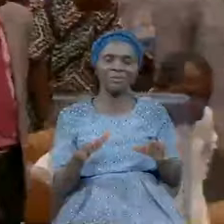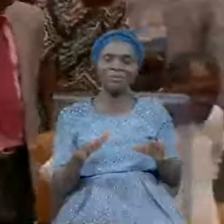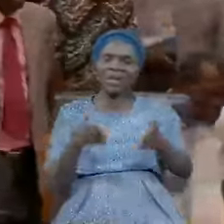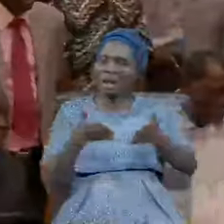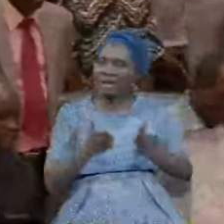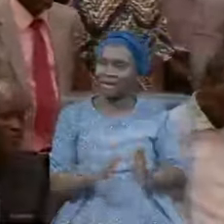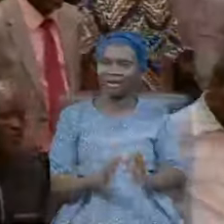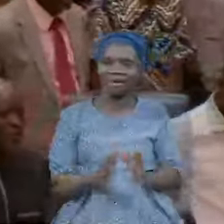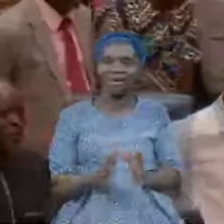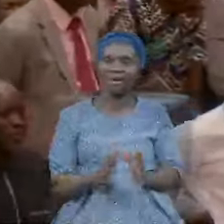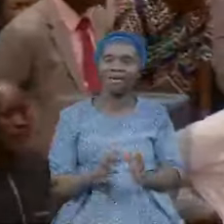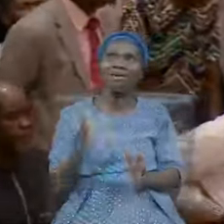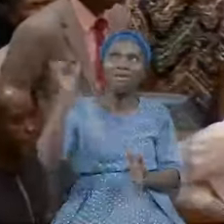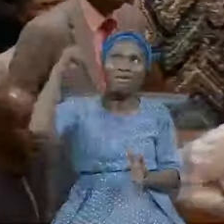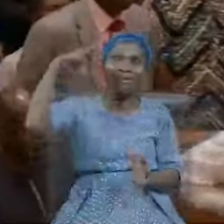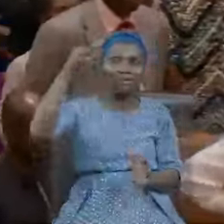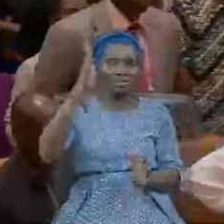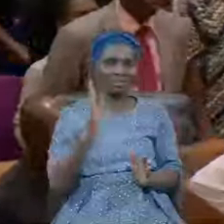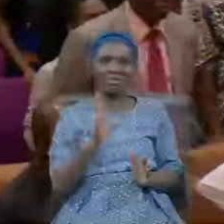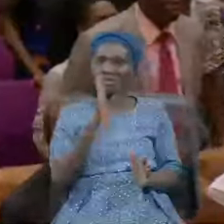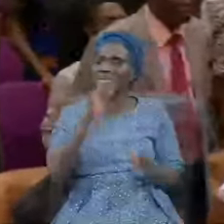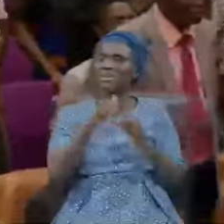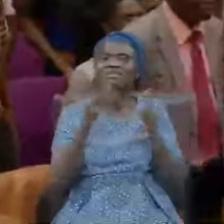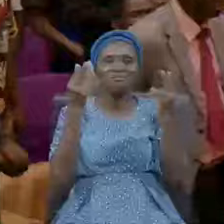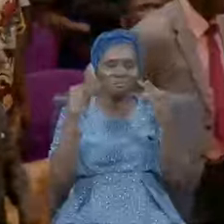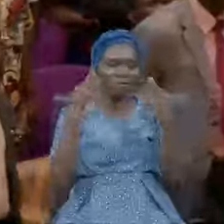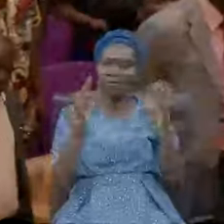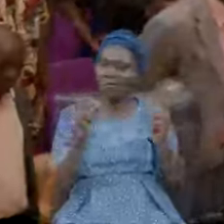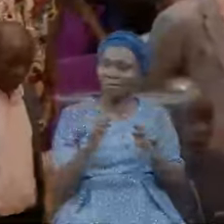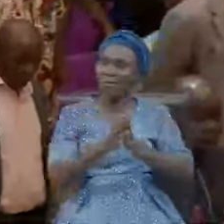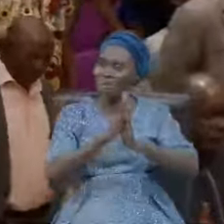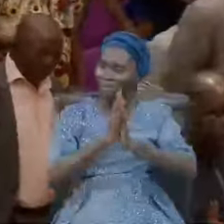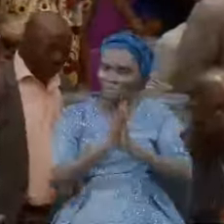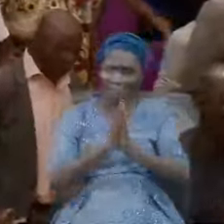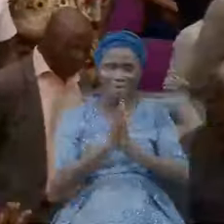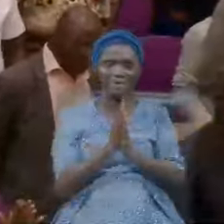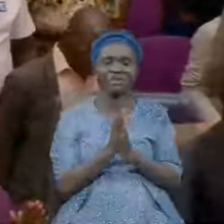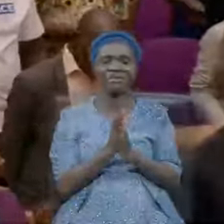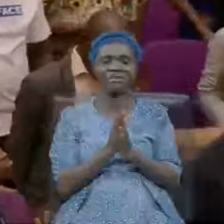Que la grâce de Dieu dans votre vie ne soit pas en vain.